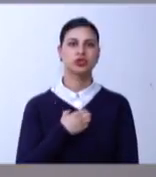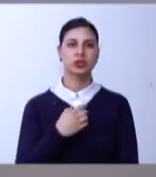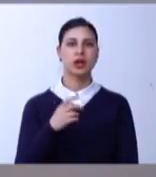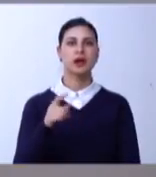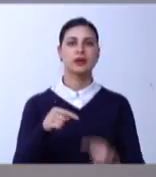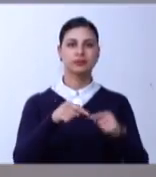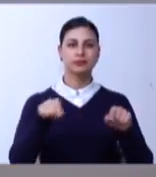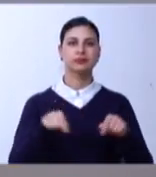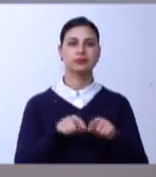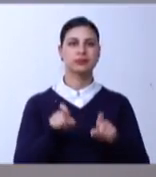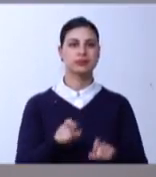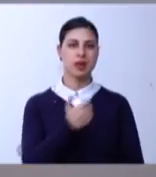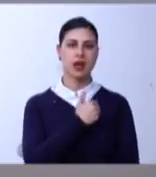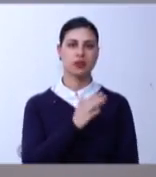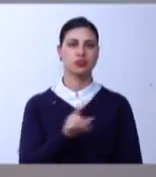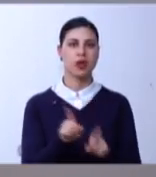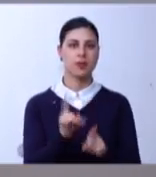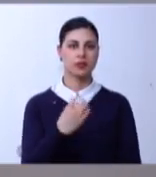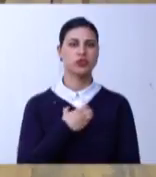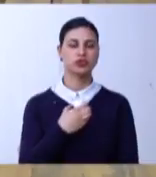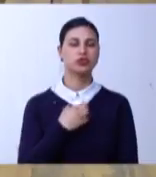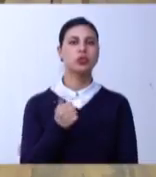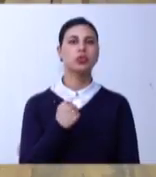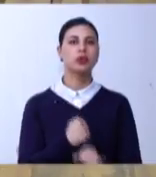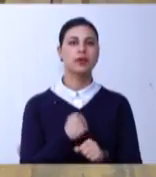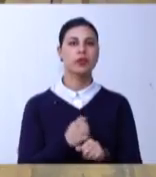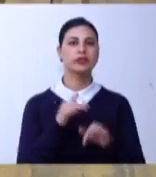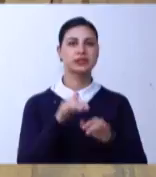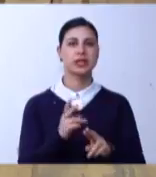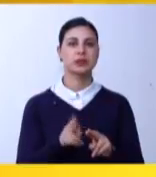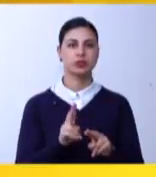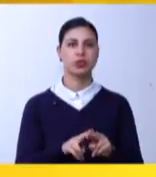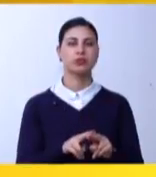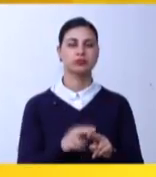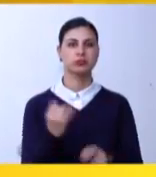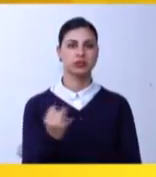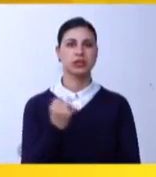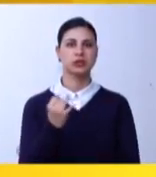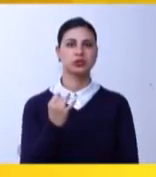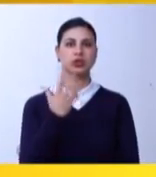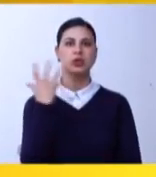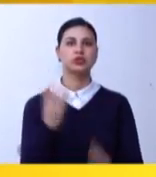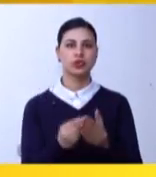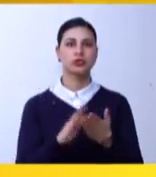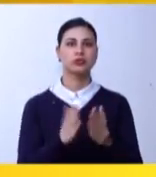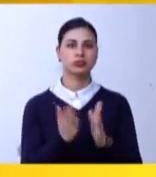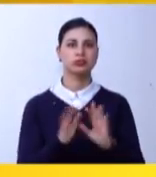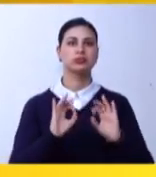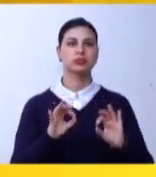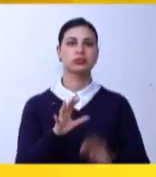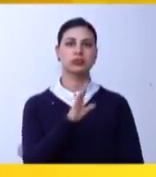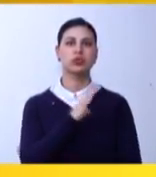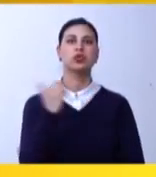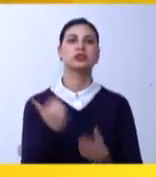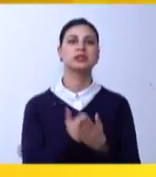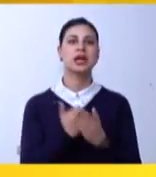ქოთნის და ესეთ შემთხვევაში როგორ უნდა მოიქცეთ? ძალიან კარგი კითხვაა, იმიტომ რომ ჩვენ შევთანხმდით,